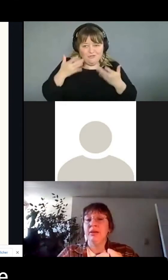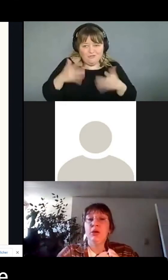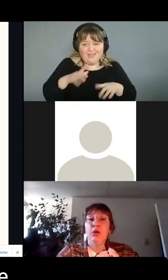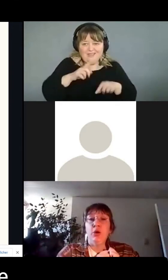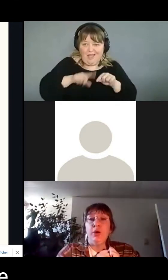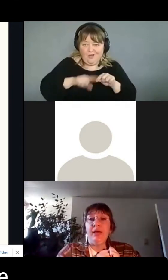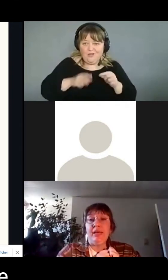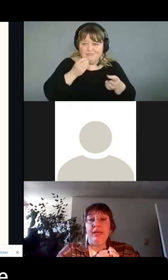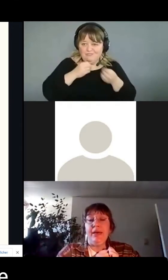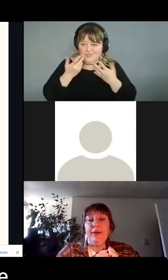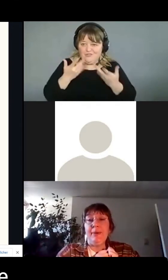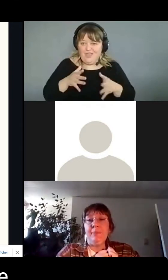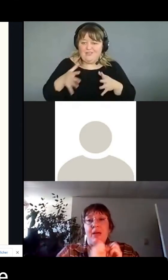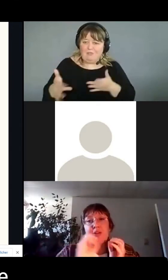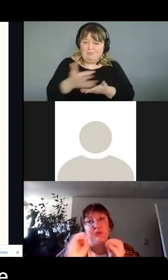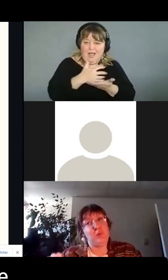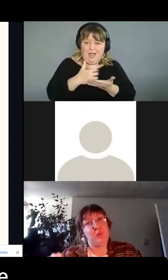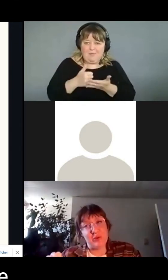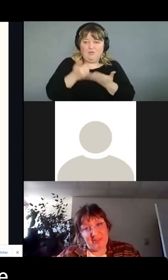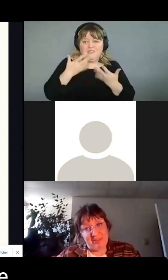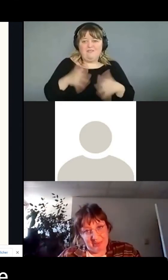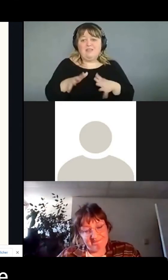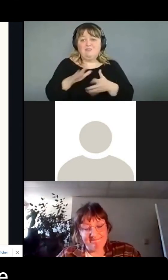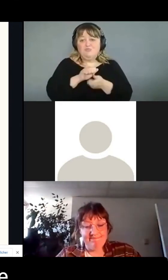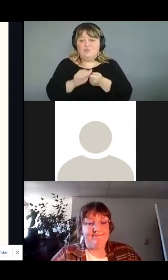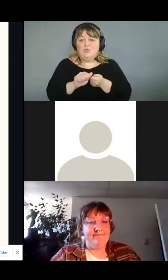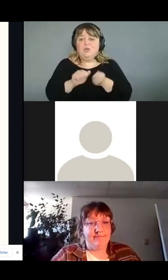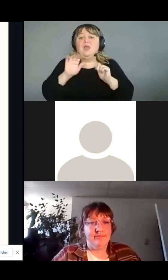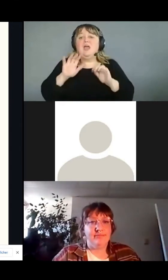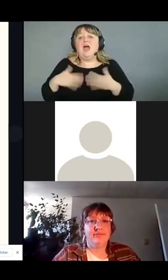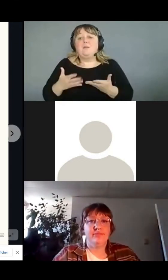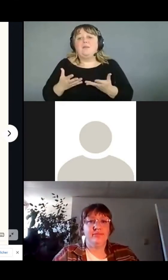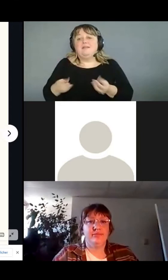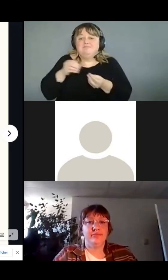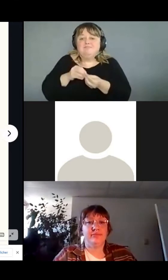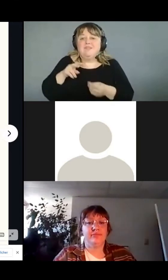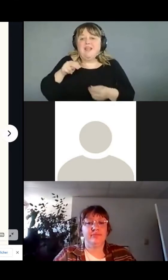récoltées et ensuite, on peut mettre un navet.